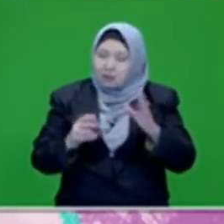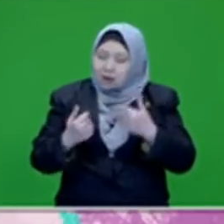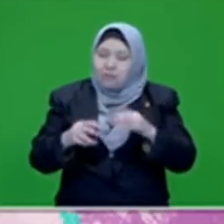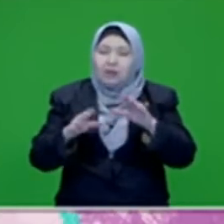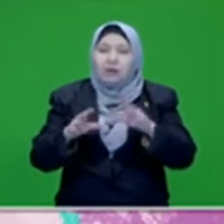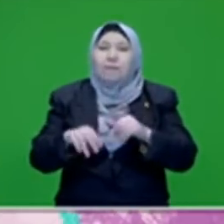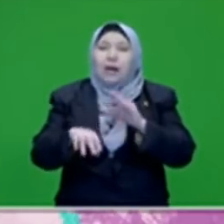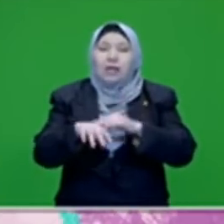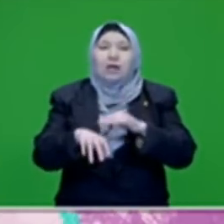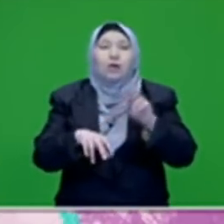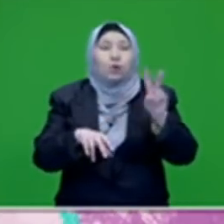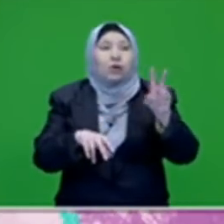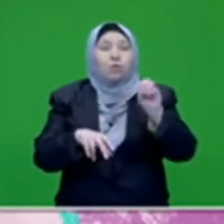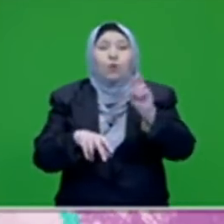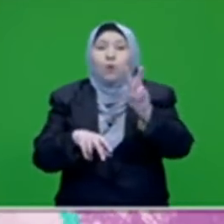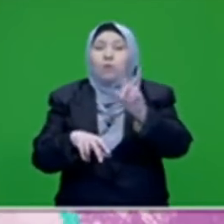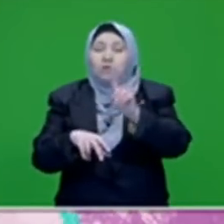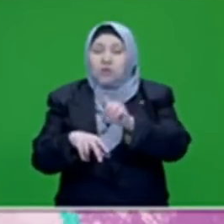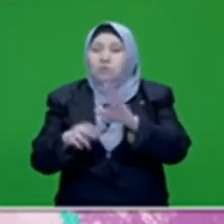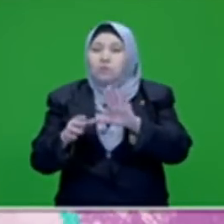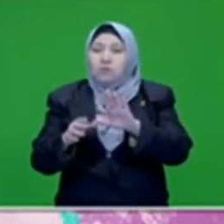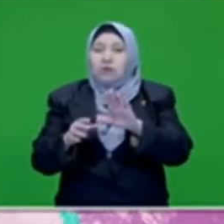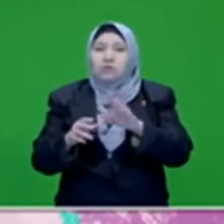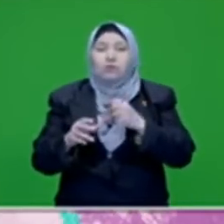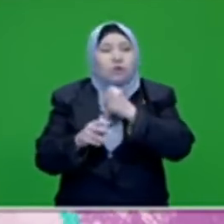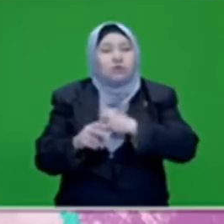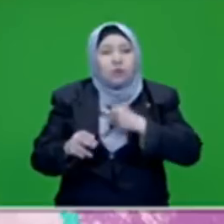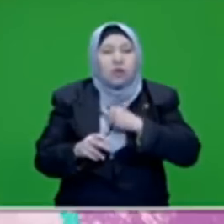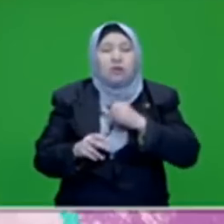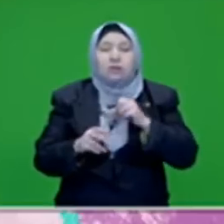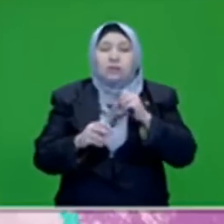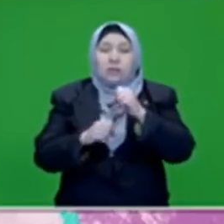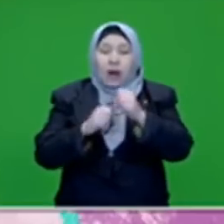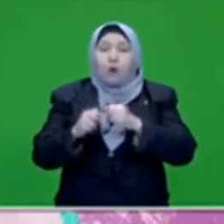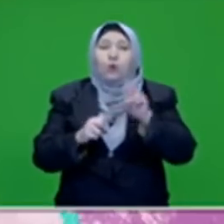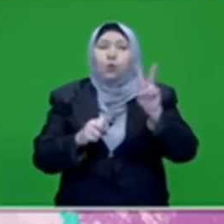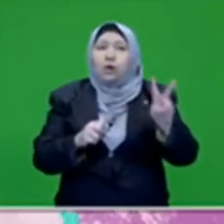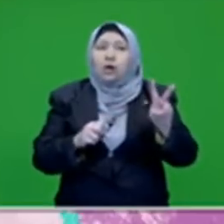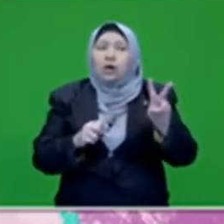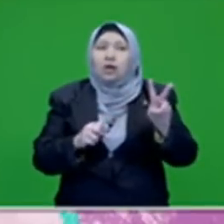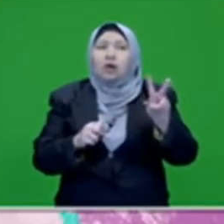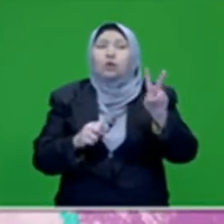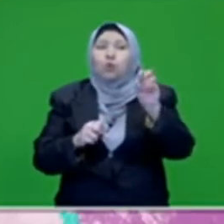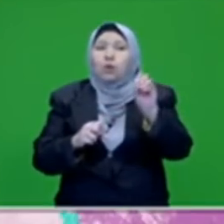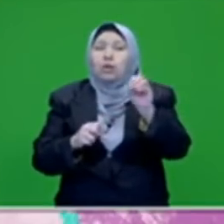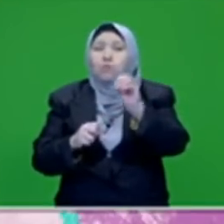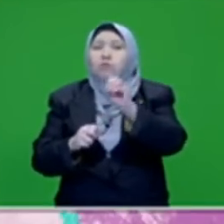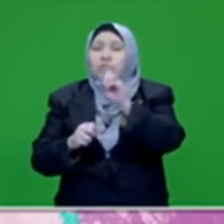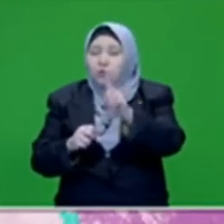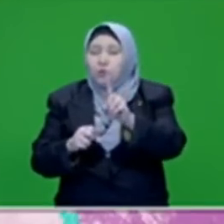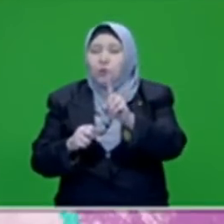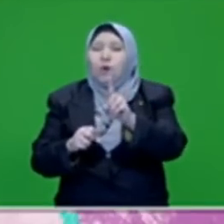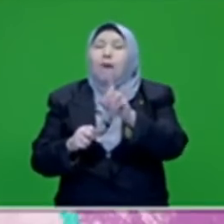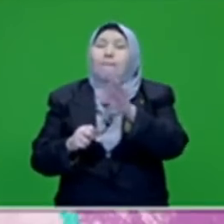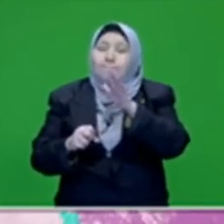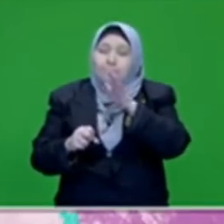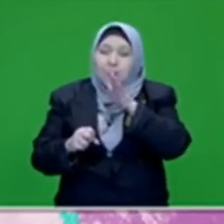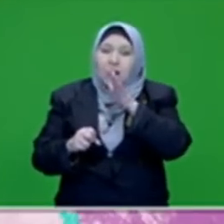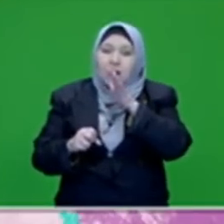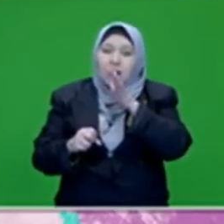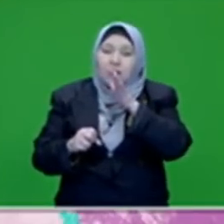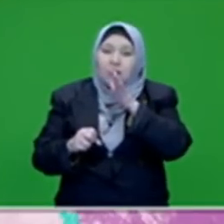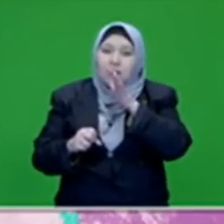tahun 2021. Allah. 2010 kita mak saya. 2001 sorry minta maaf. 2001 bulan